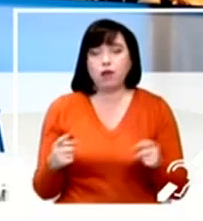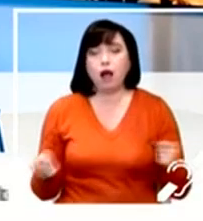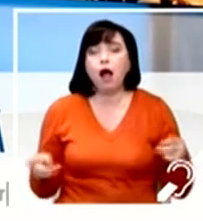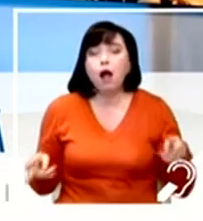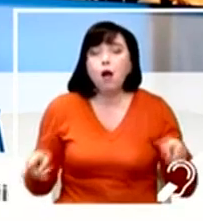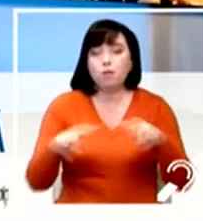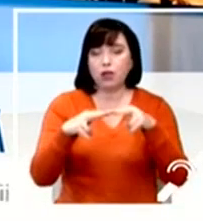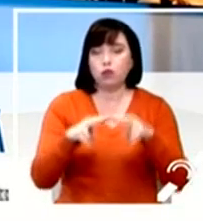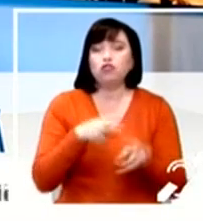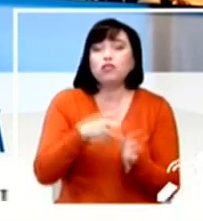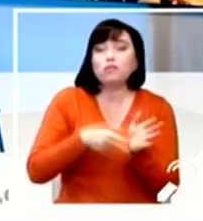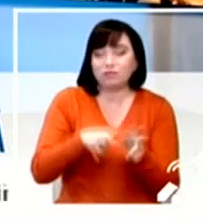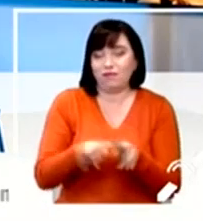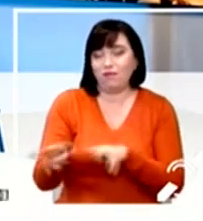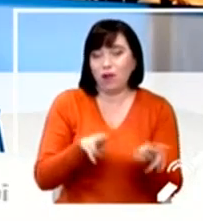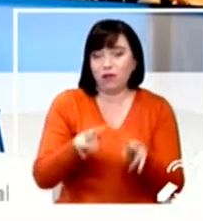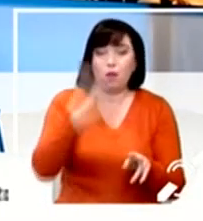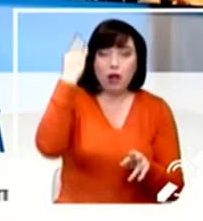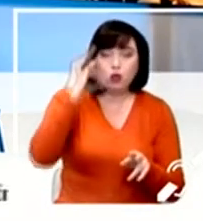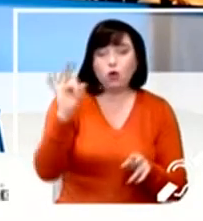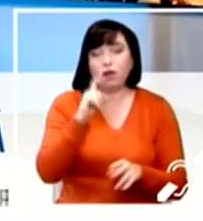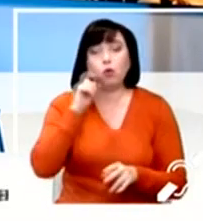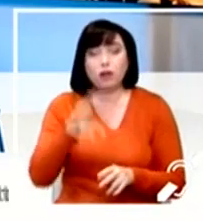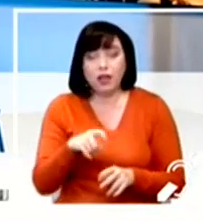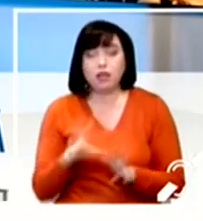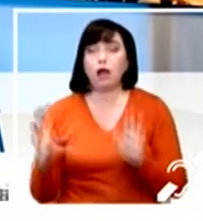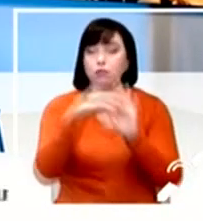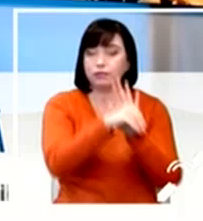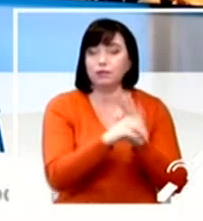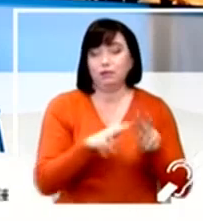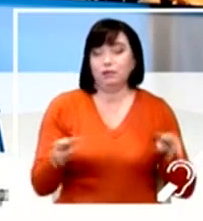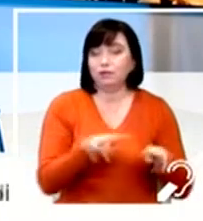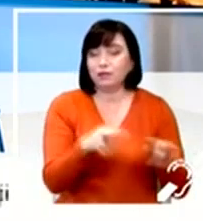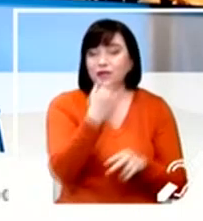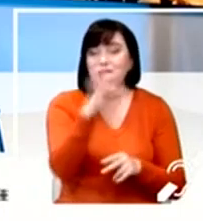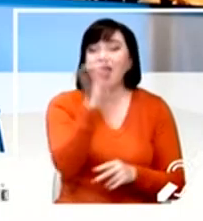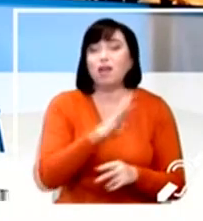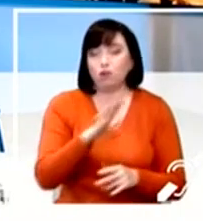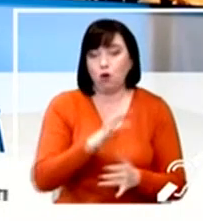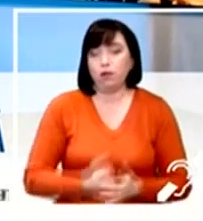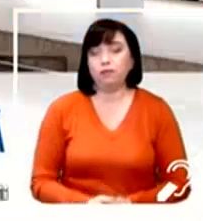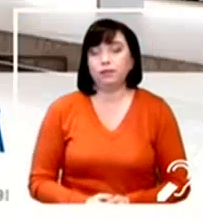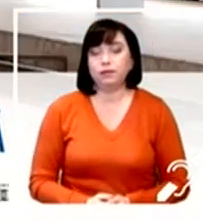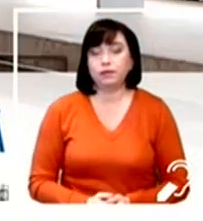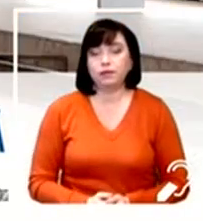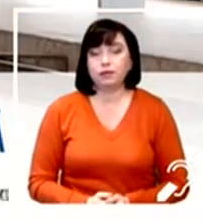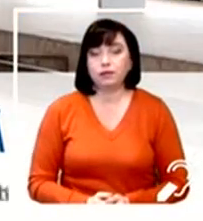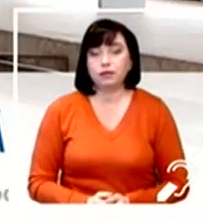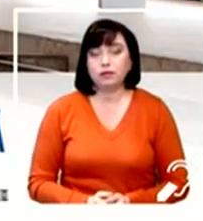de conectare a căilor ferate din Republica Moldova și Ucraina la rețeaua transeuropeană de transport.